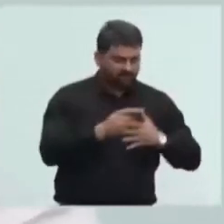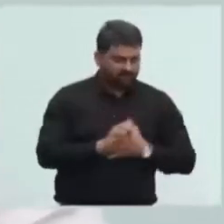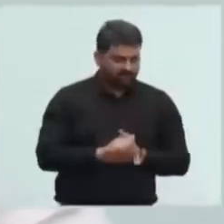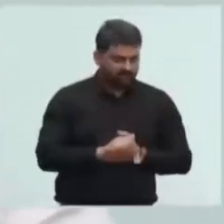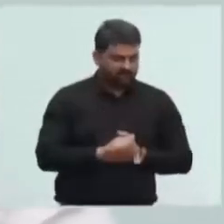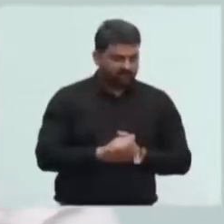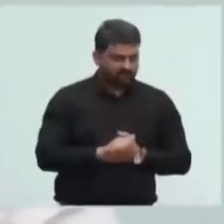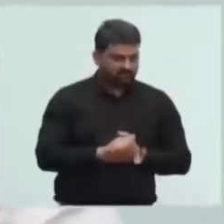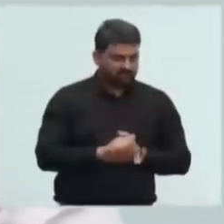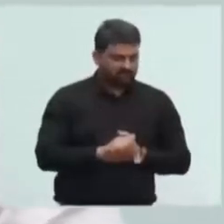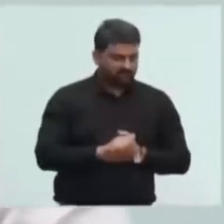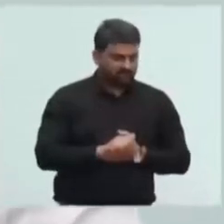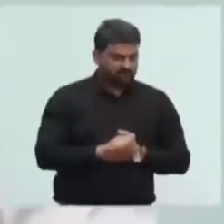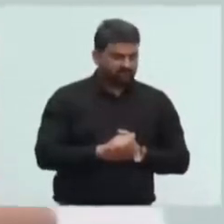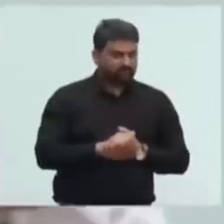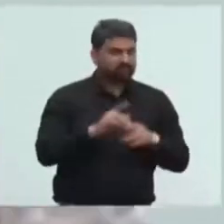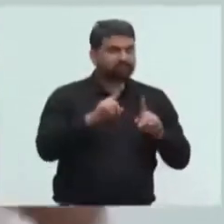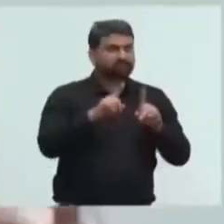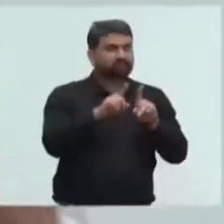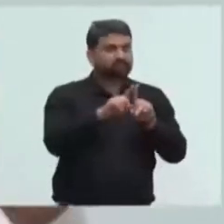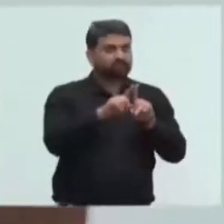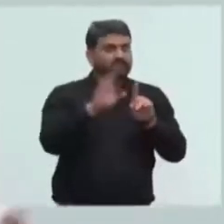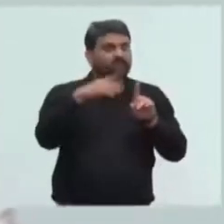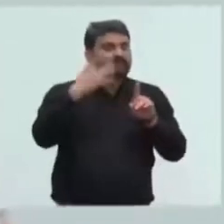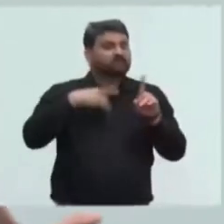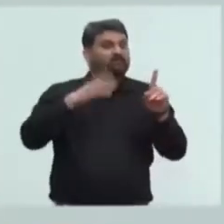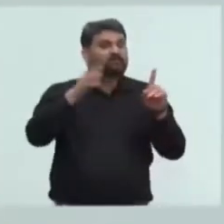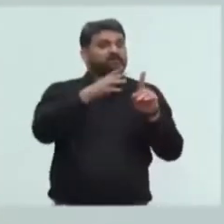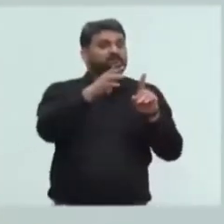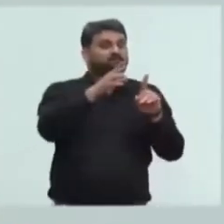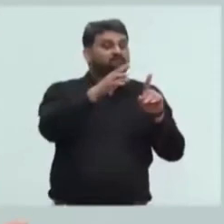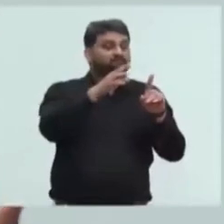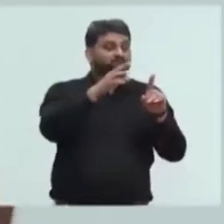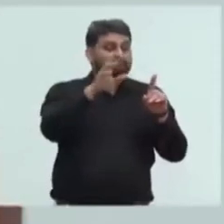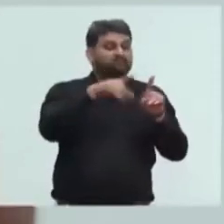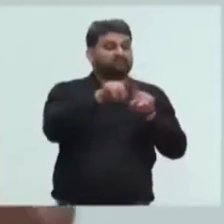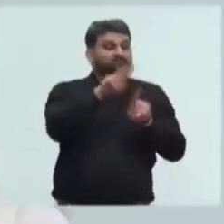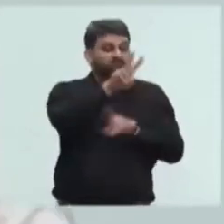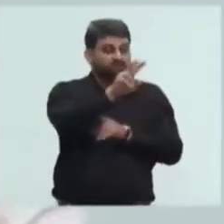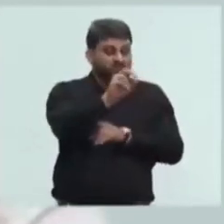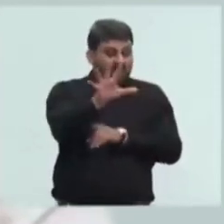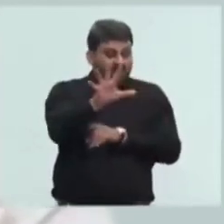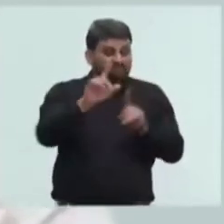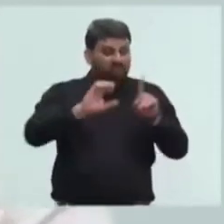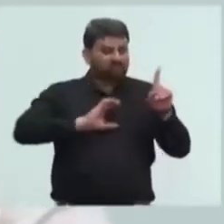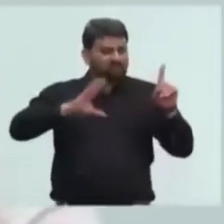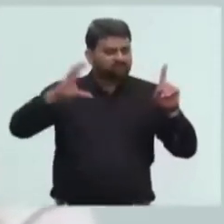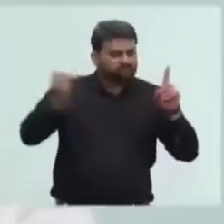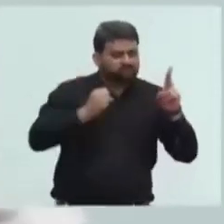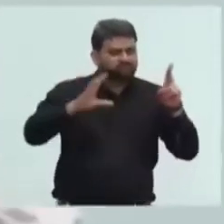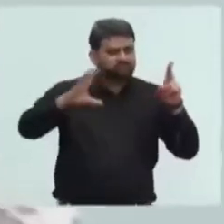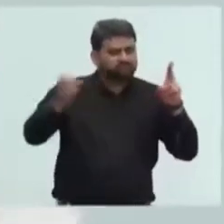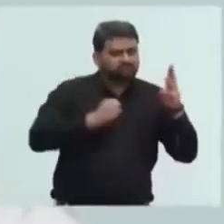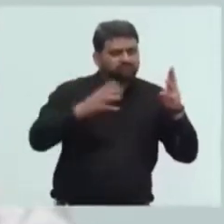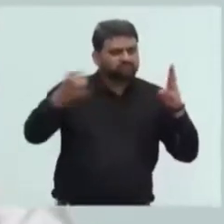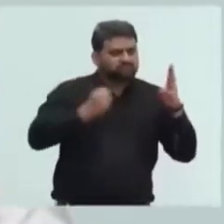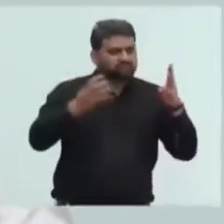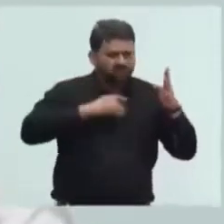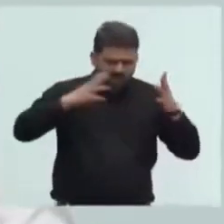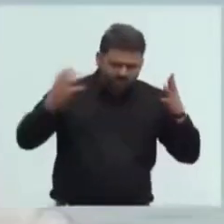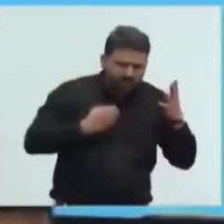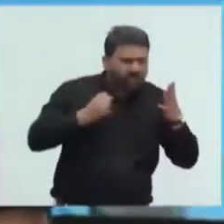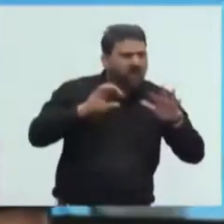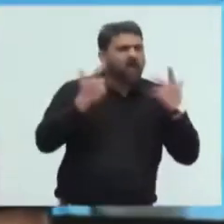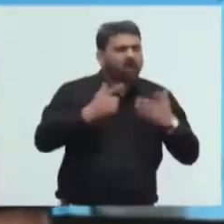या ए कि यह निरंतर का कि आप कहां से नापे है इसके पीछे क्या प्रेरणा